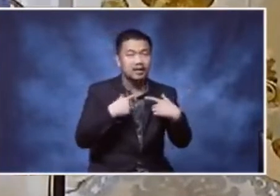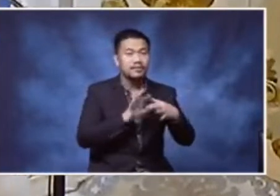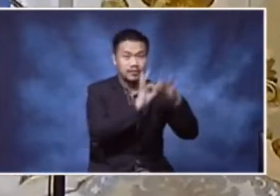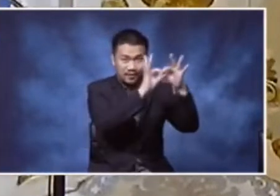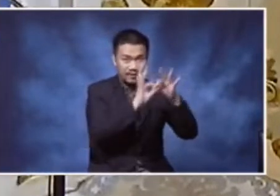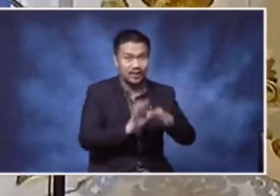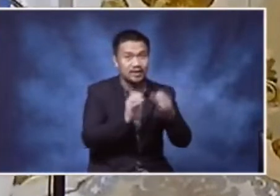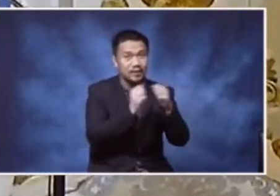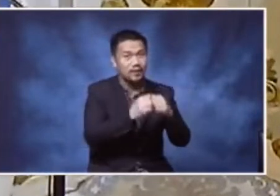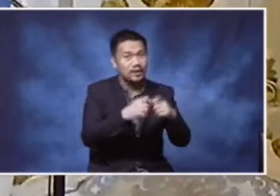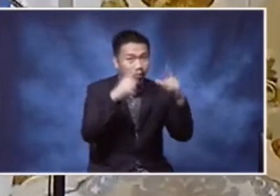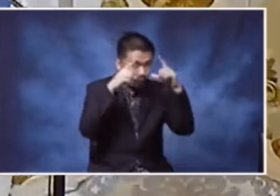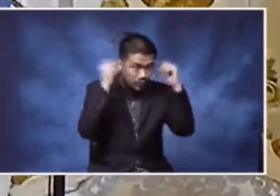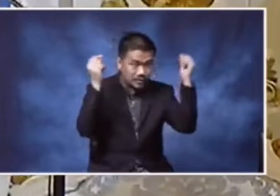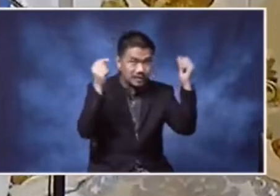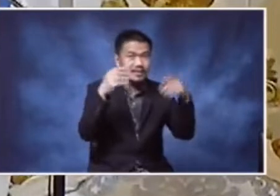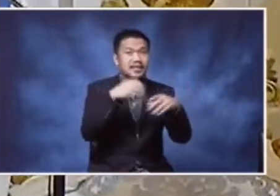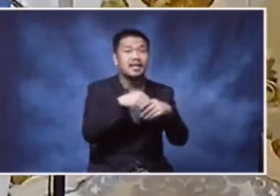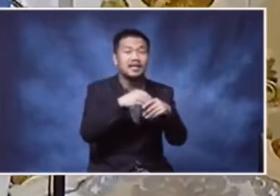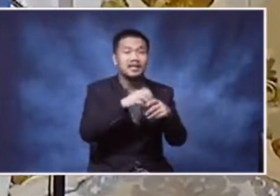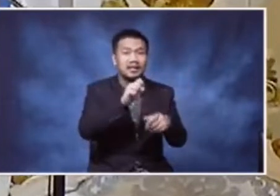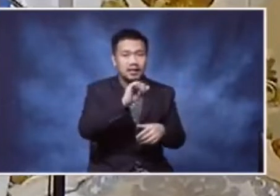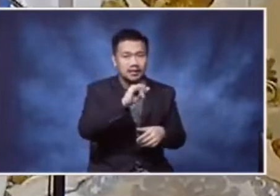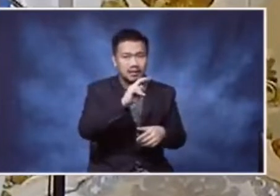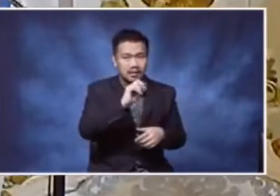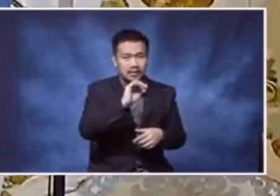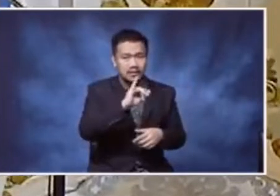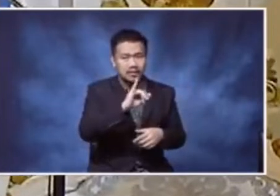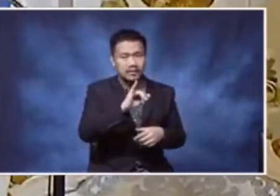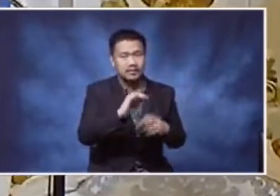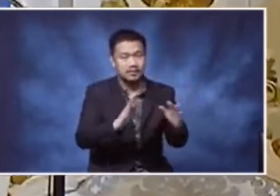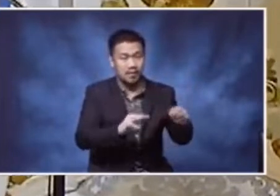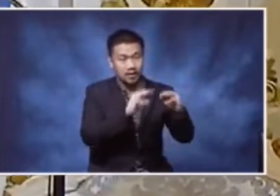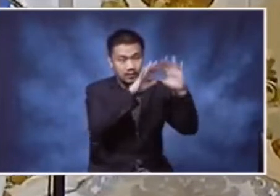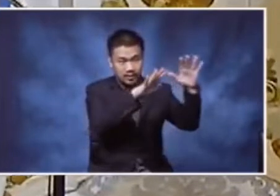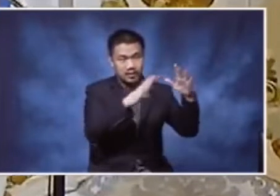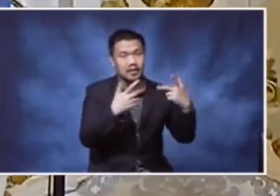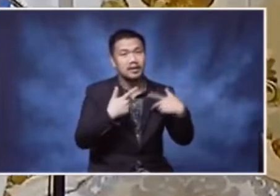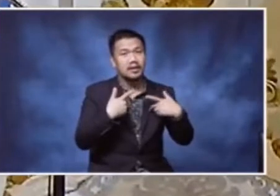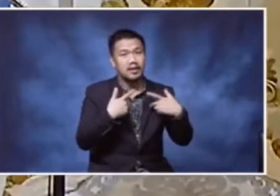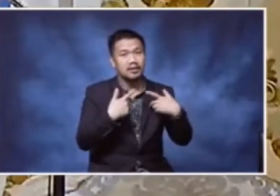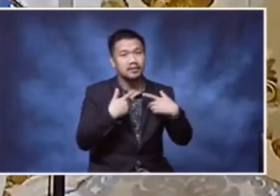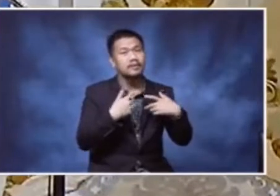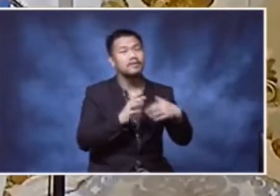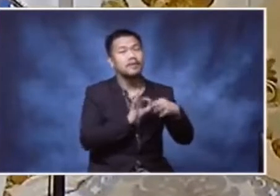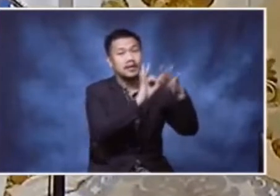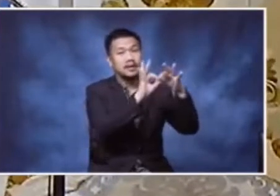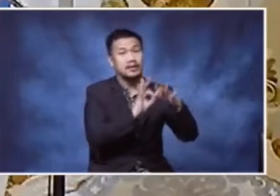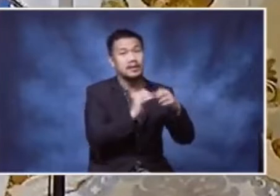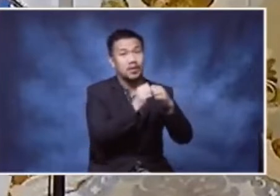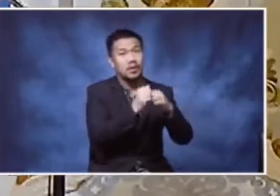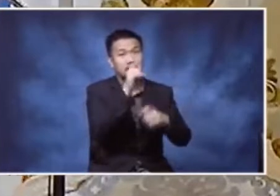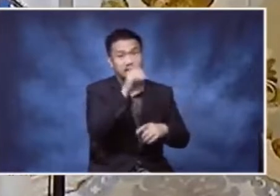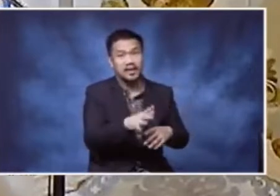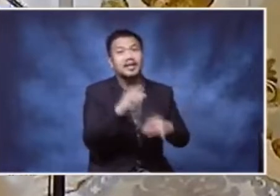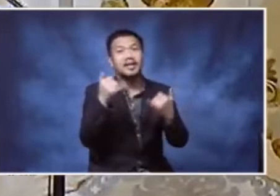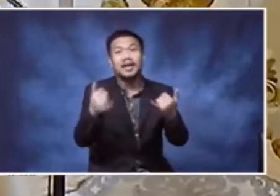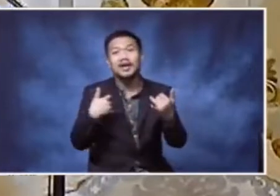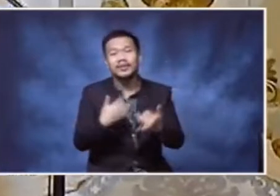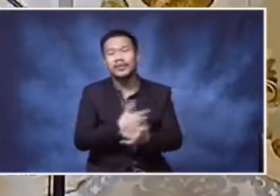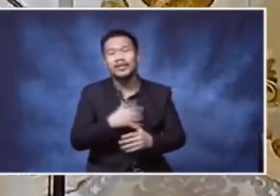Diyos, no, na sila'y may kasunduan sa Diyos. At ngayon naman, napakinggan natin